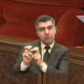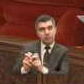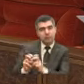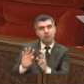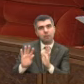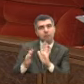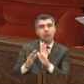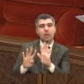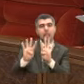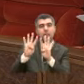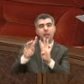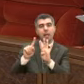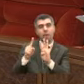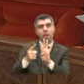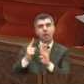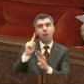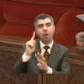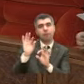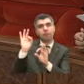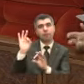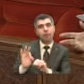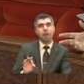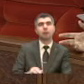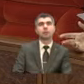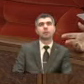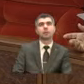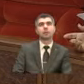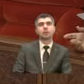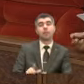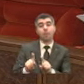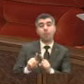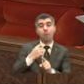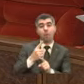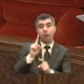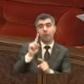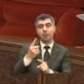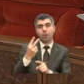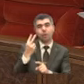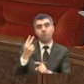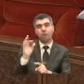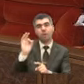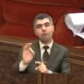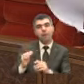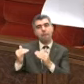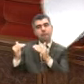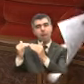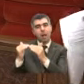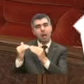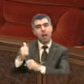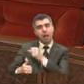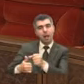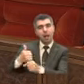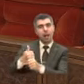الى حدود 8.1%، وسجل تراجعا ب 1.2% عن نفس المده من